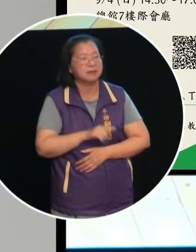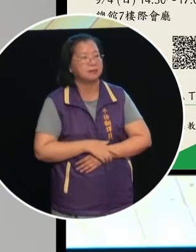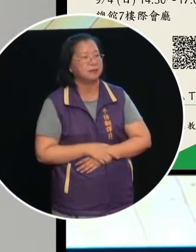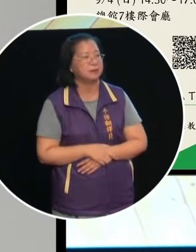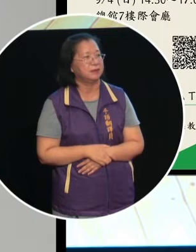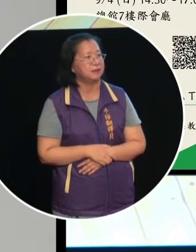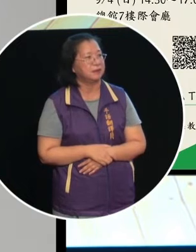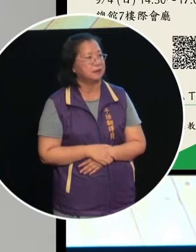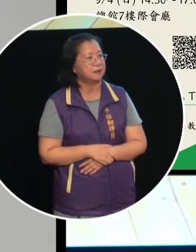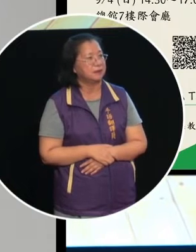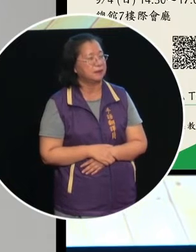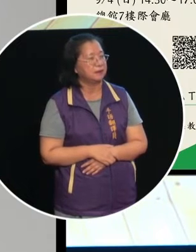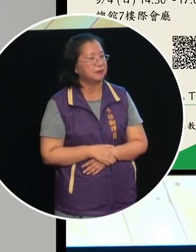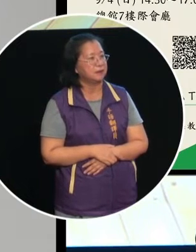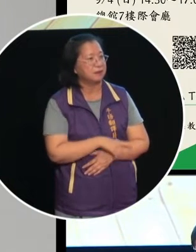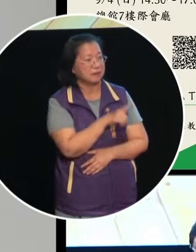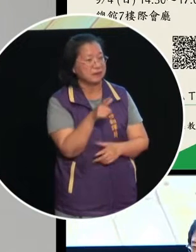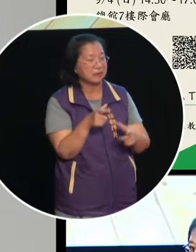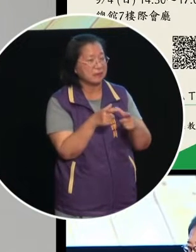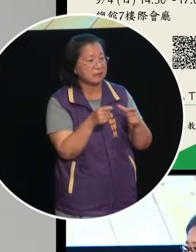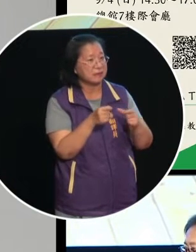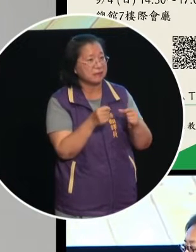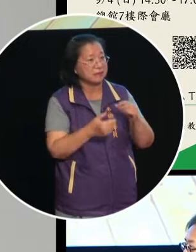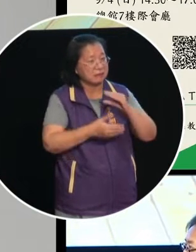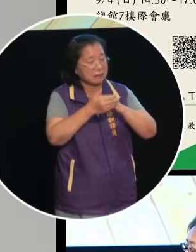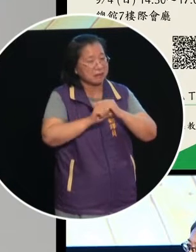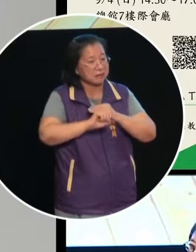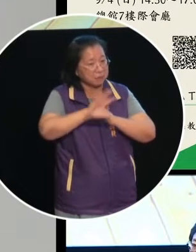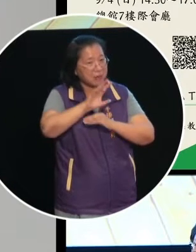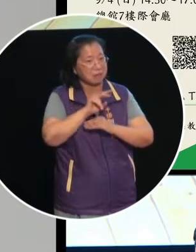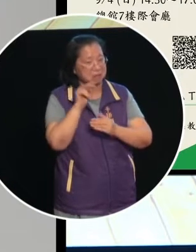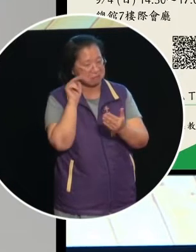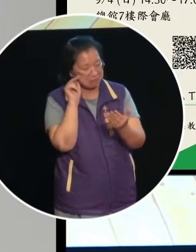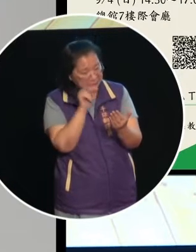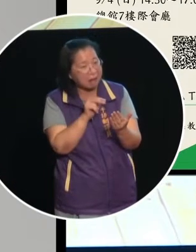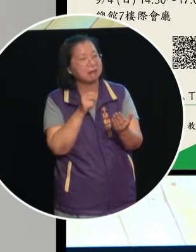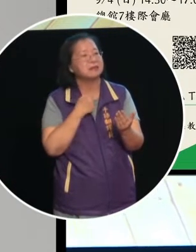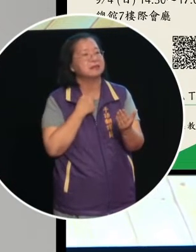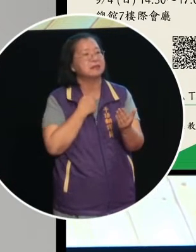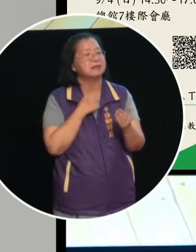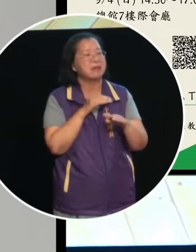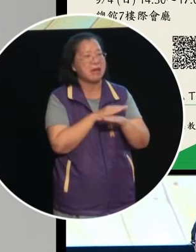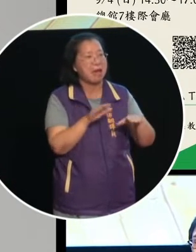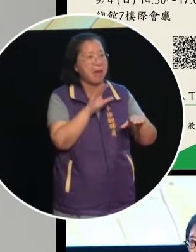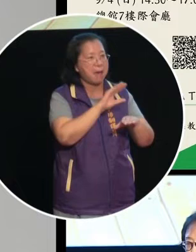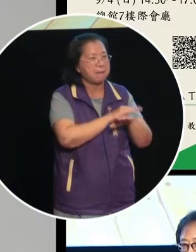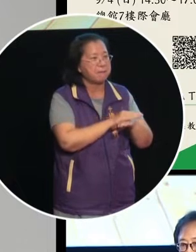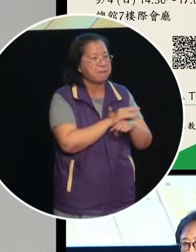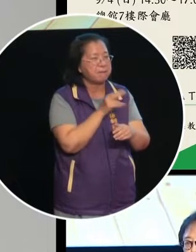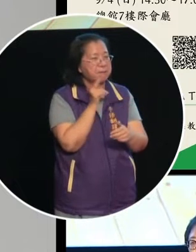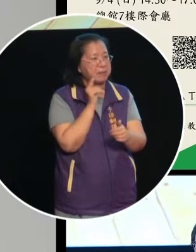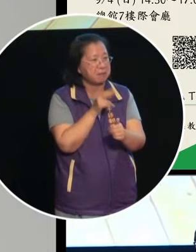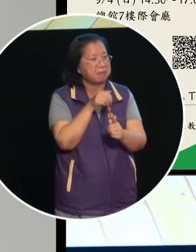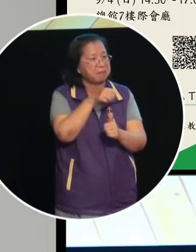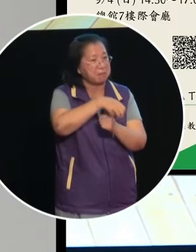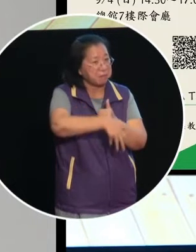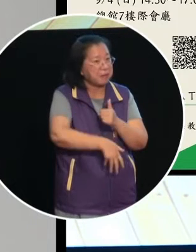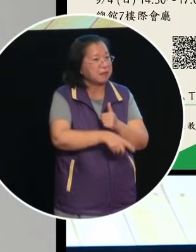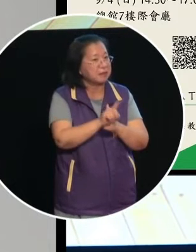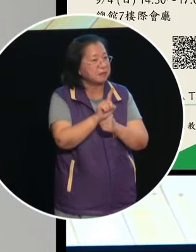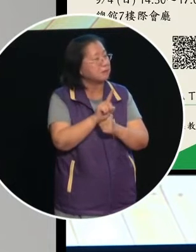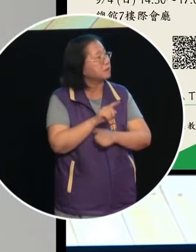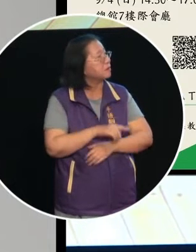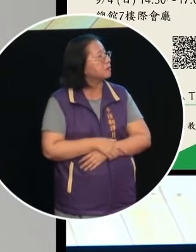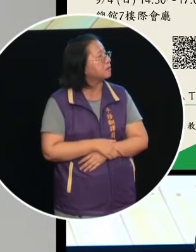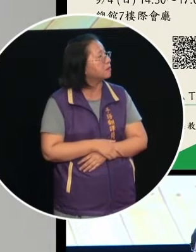我们专门做日本政治报道的人就看得出来，安倍派是退一步退二步，